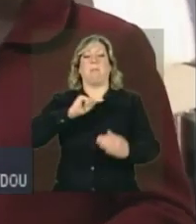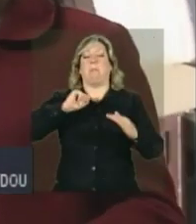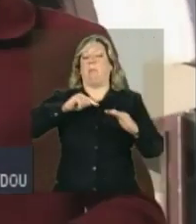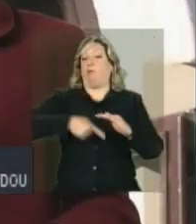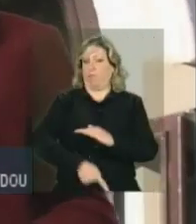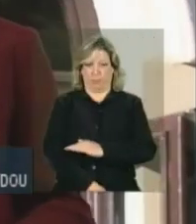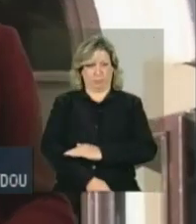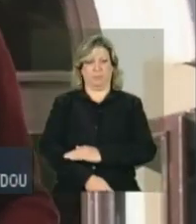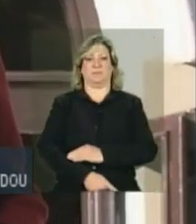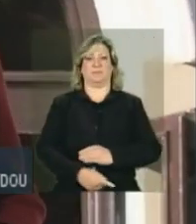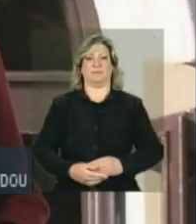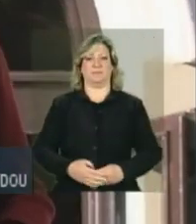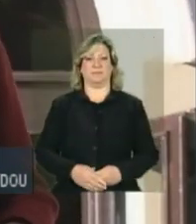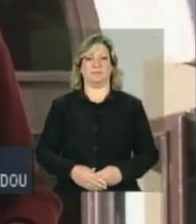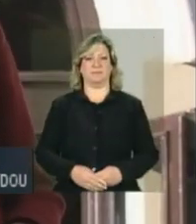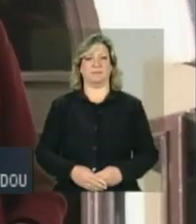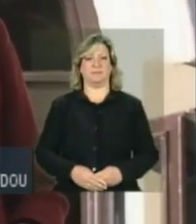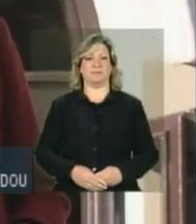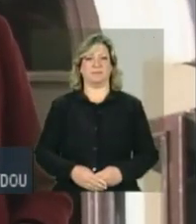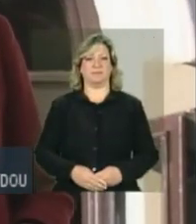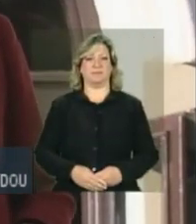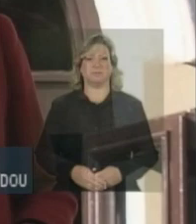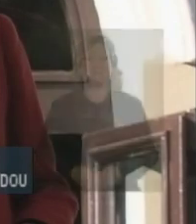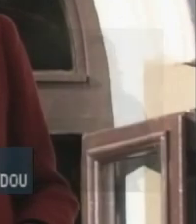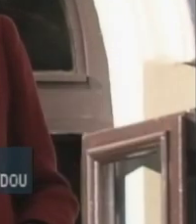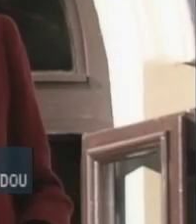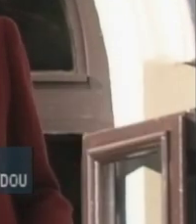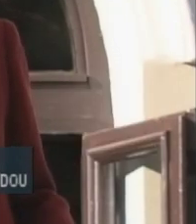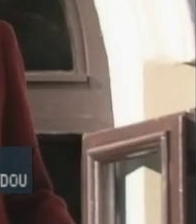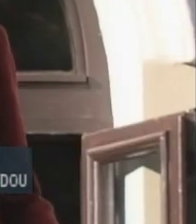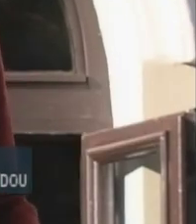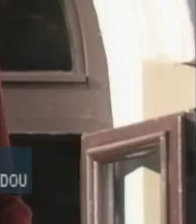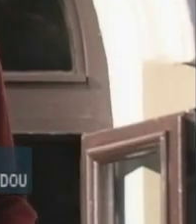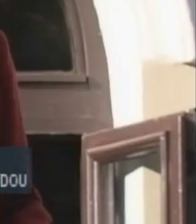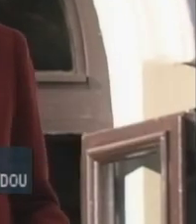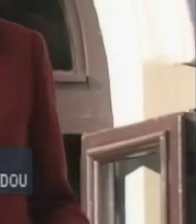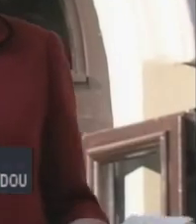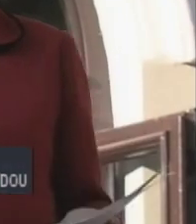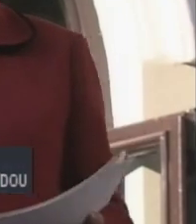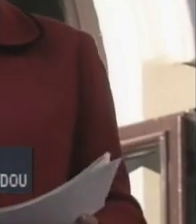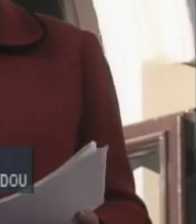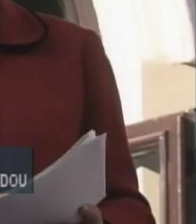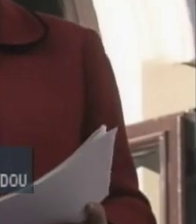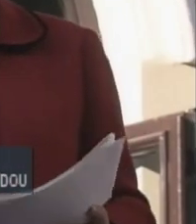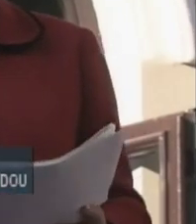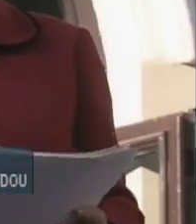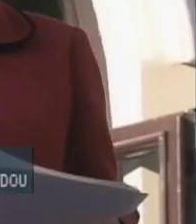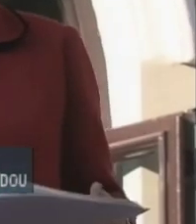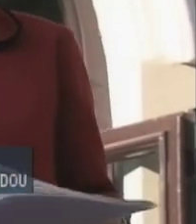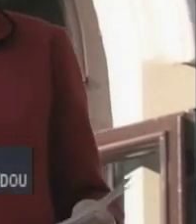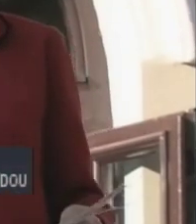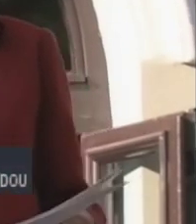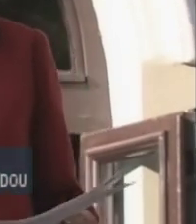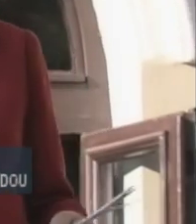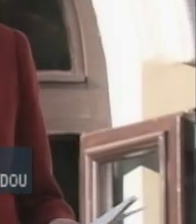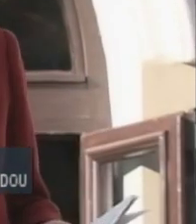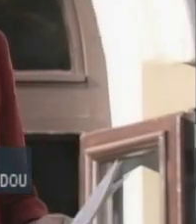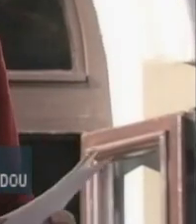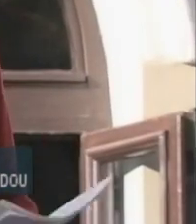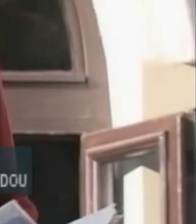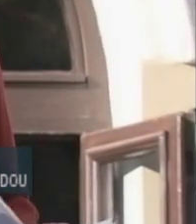profundamente. Бих искала да ви споделя, че през живота си съм изживявала не едно силно вълнение.